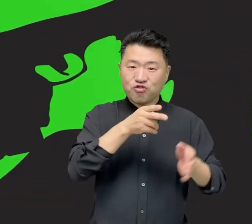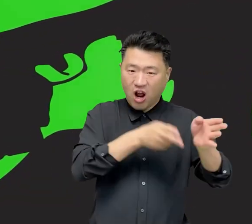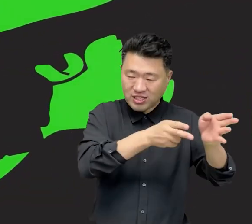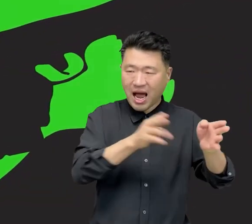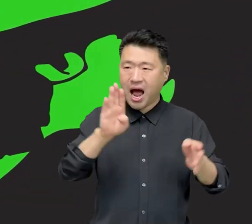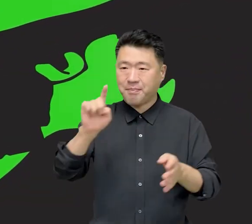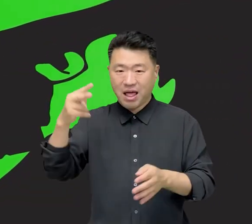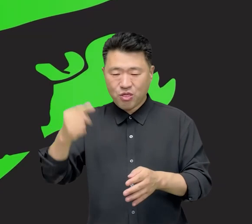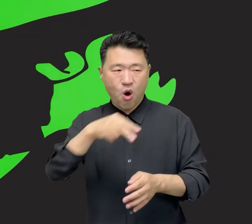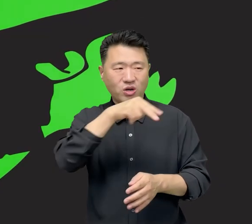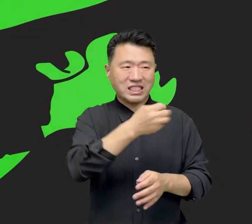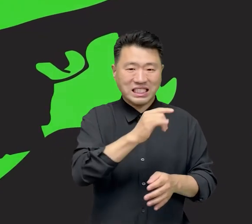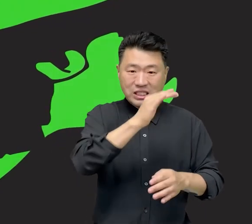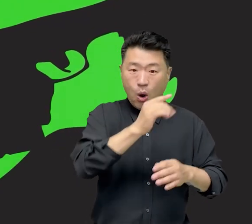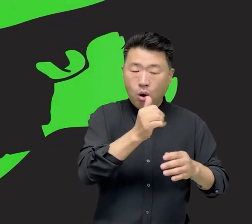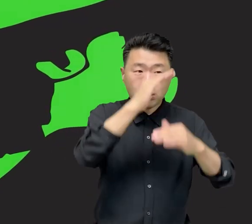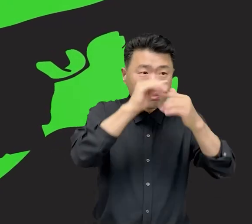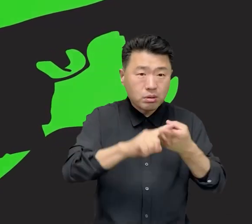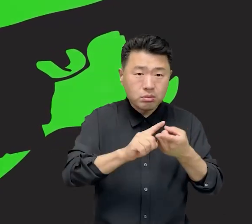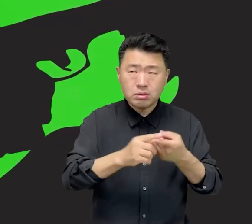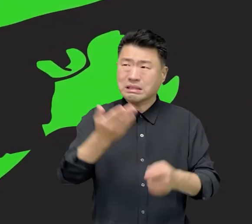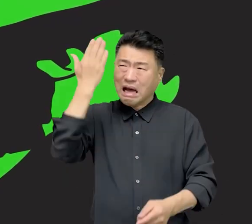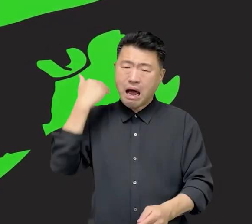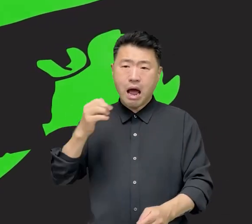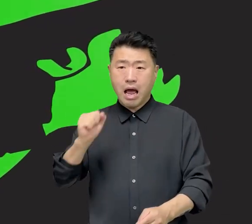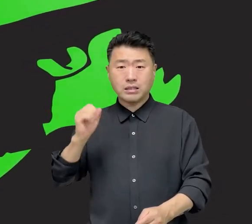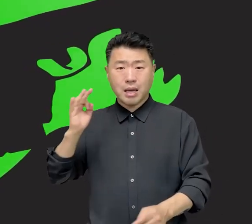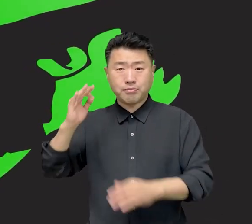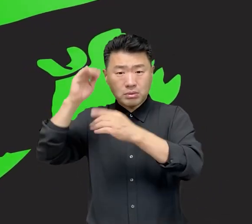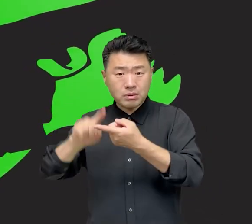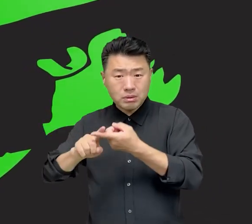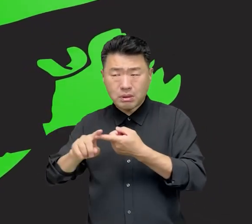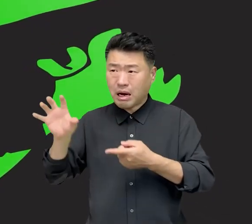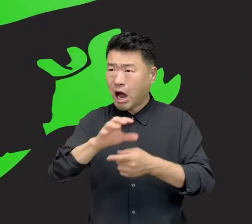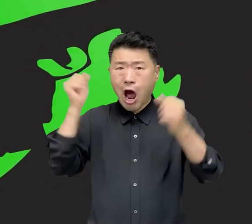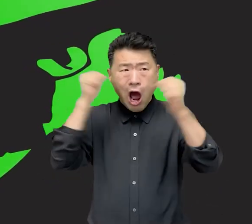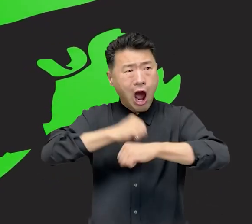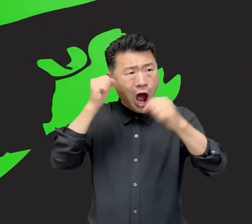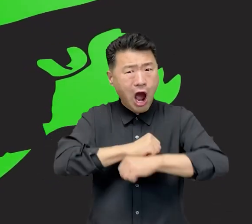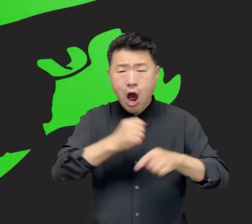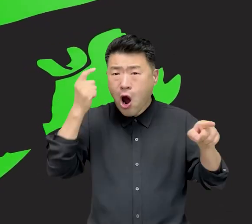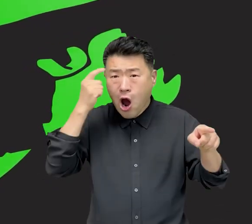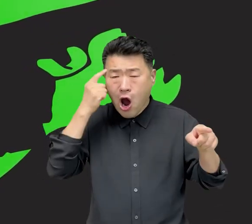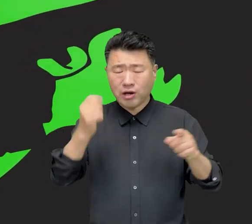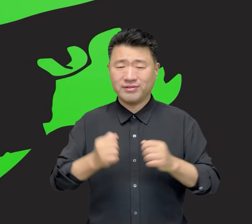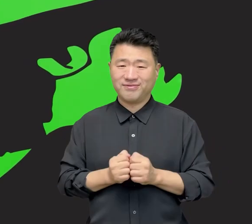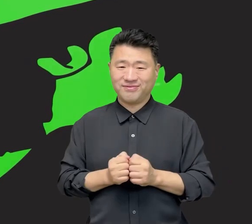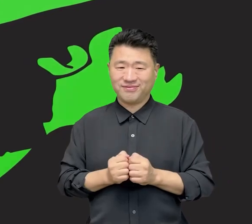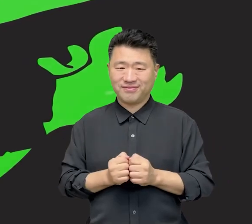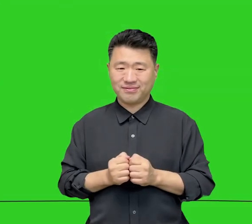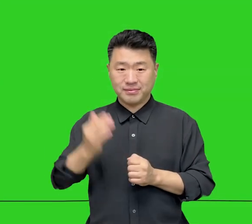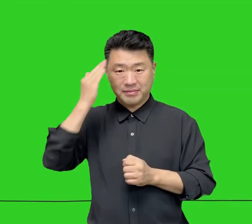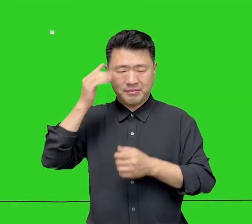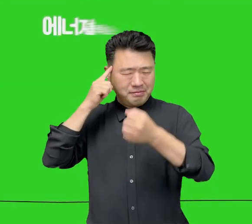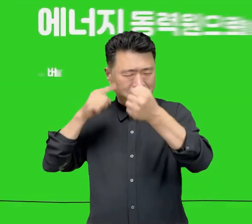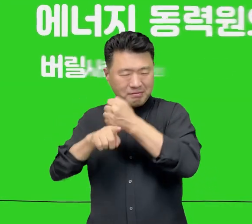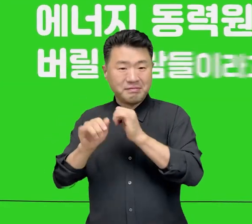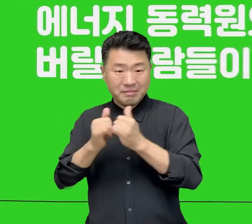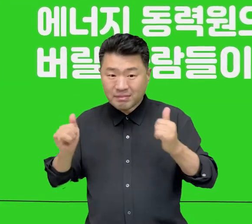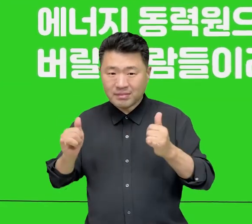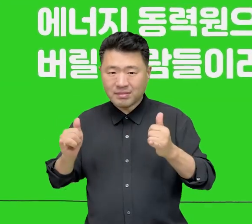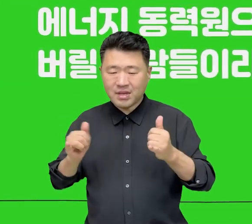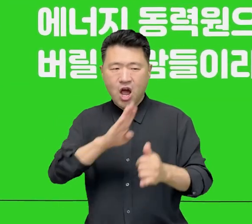설국열차, 반도, 승리호 이전의 그 시절 한국 SF 영화는 왜 줄줄이 망했을까?